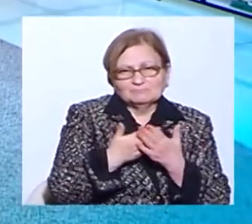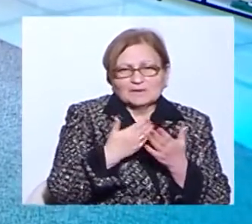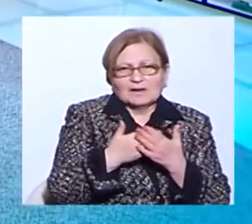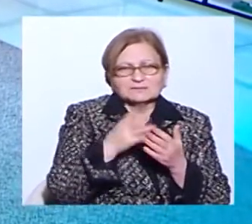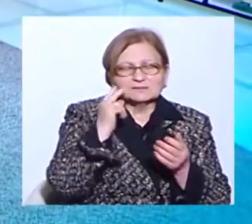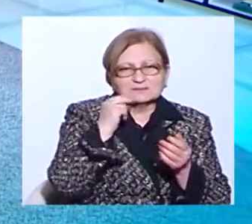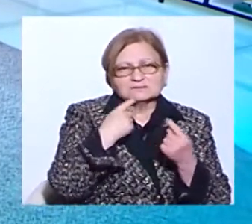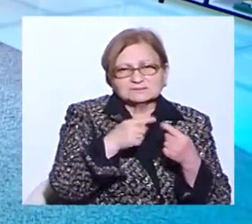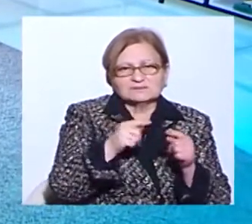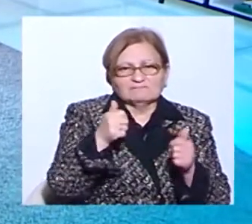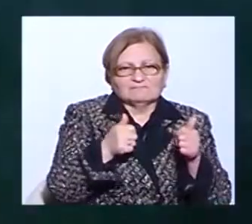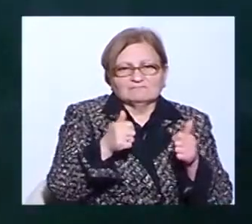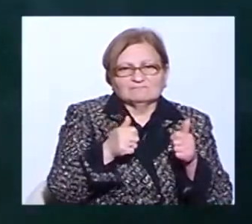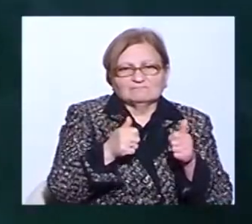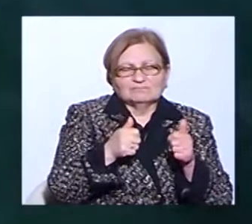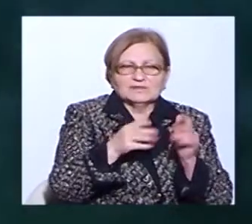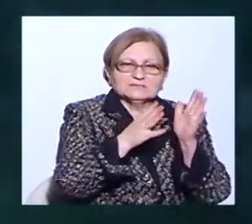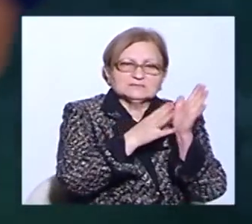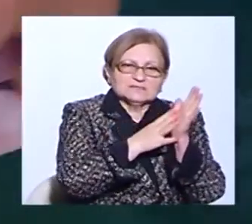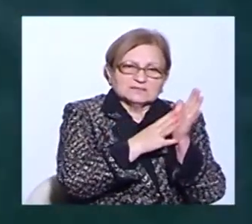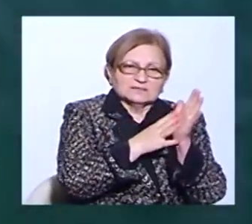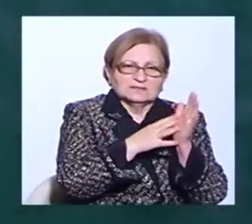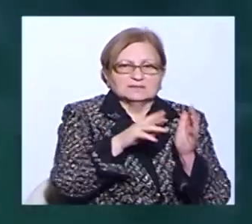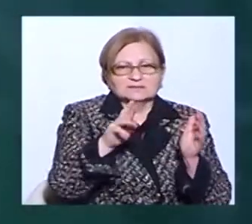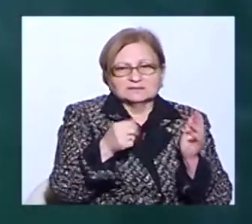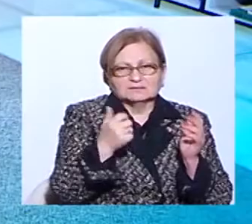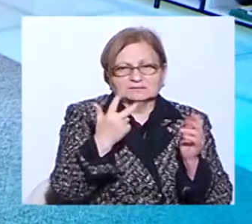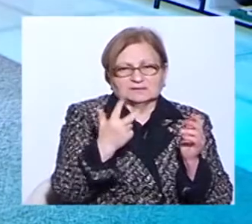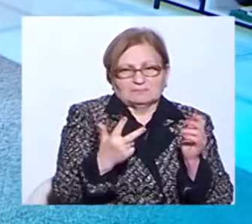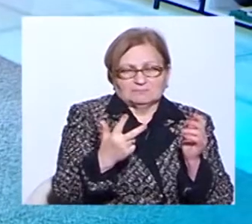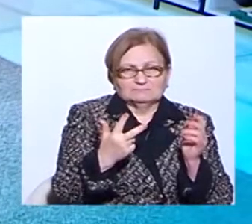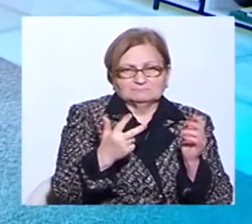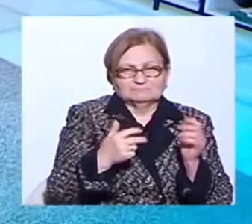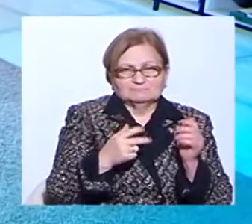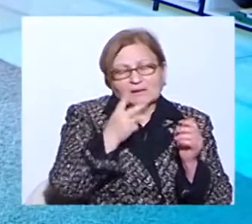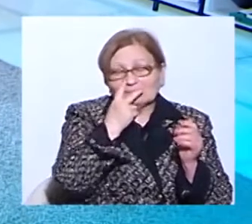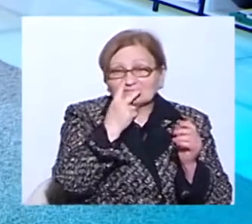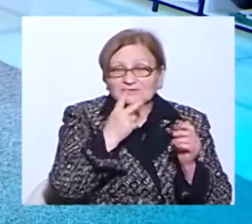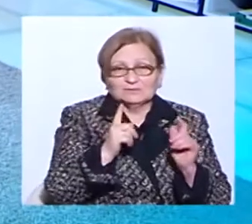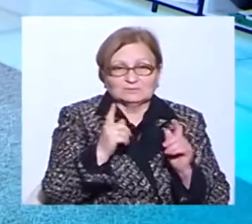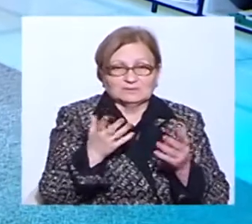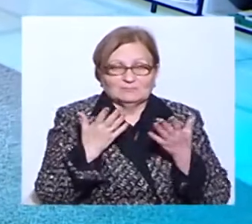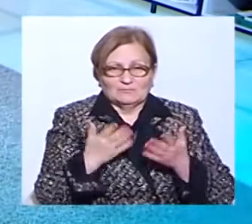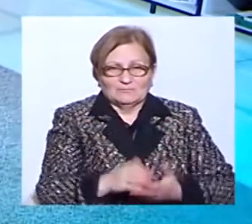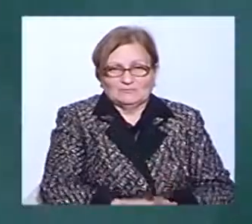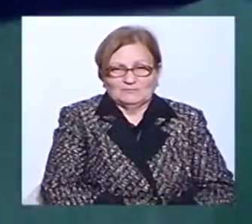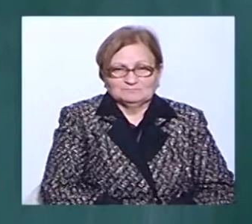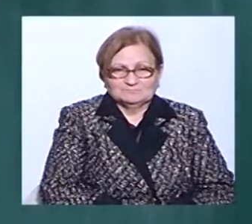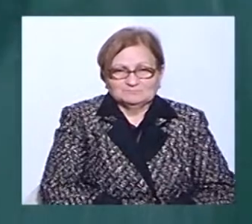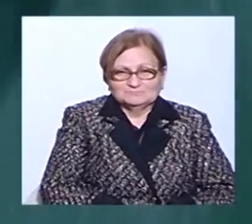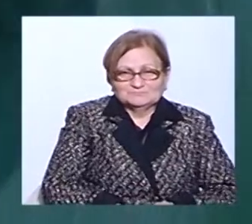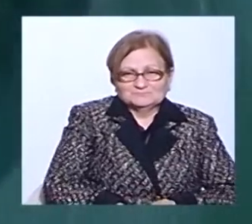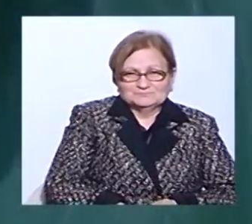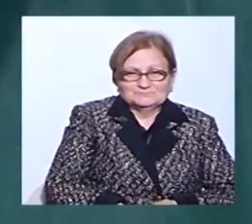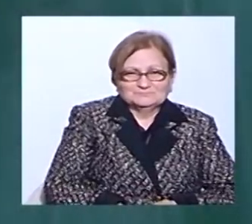მაგალითად 9 და 3. აბა ვნახოთ რა გამოგვივა.